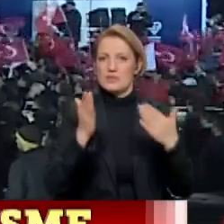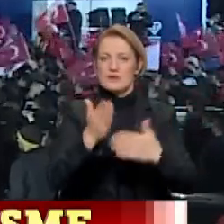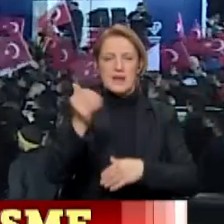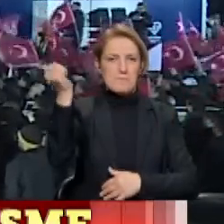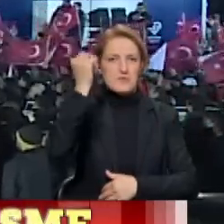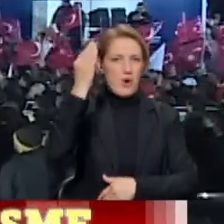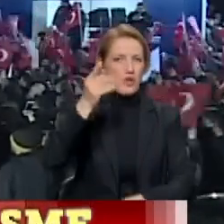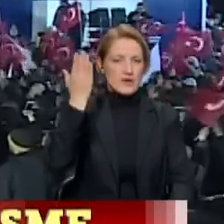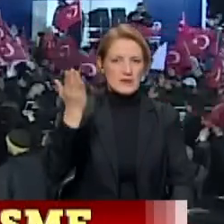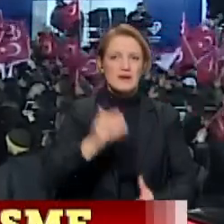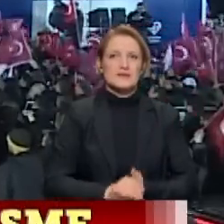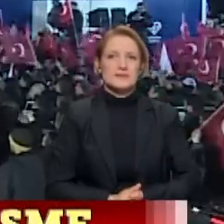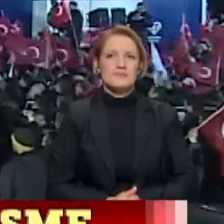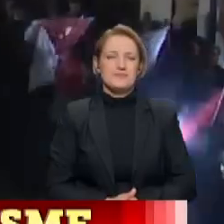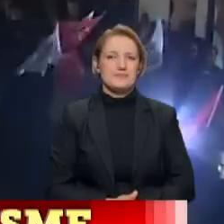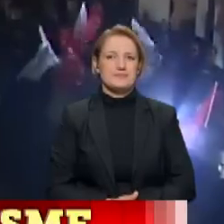edeceğiz, sandıkta.